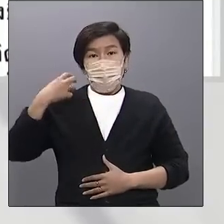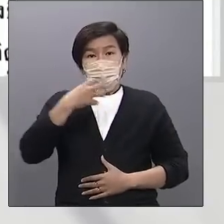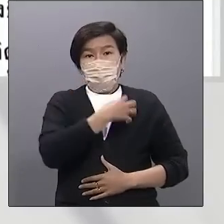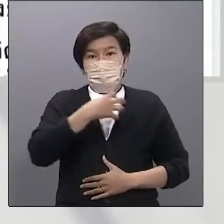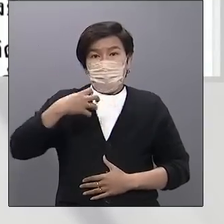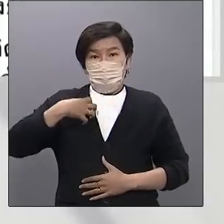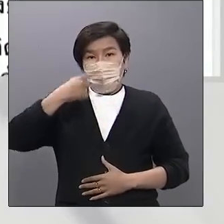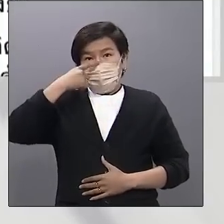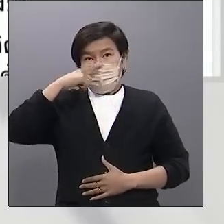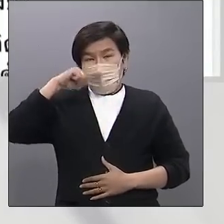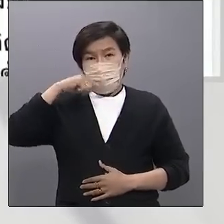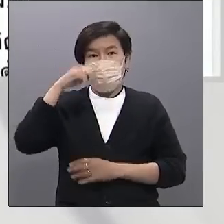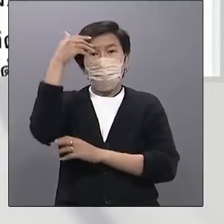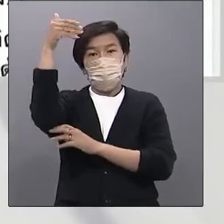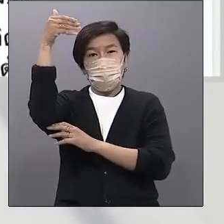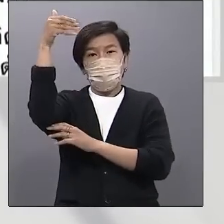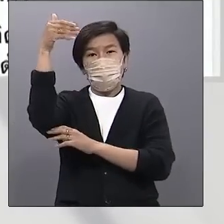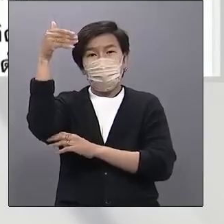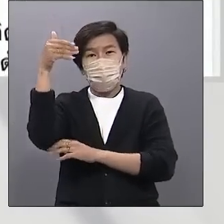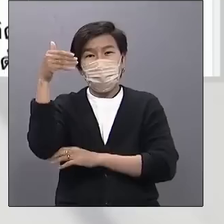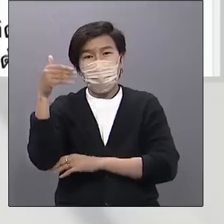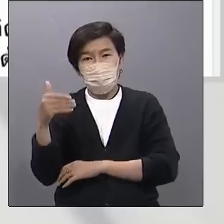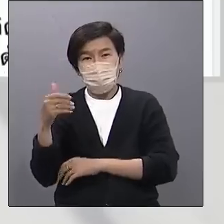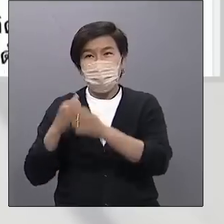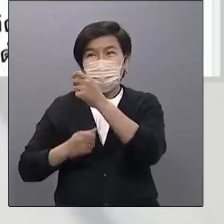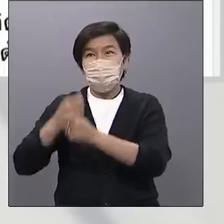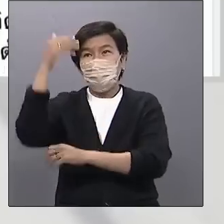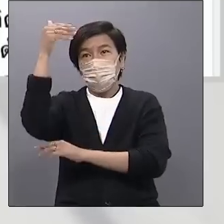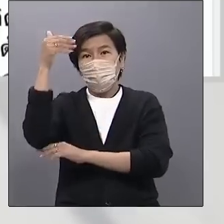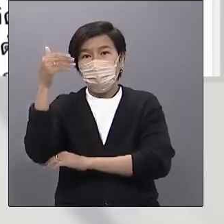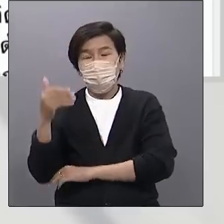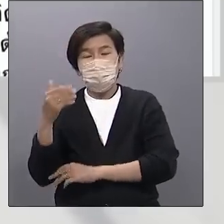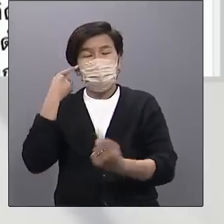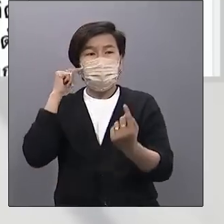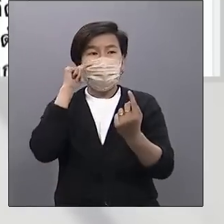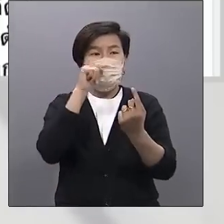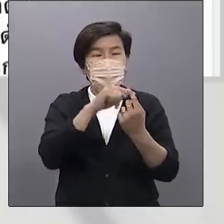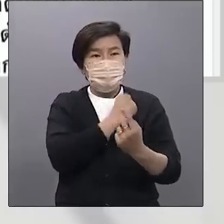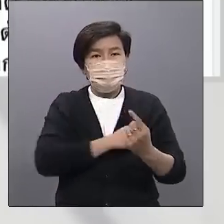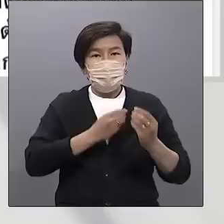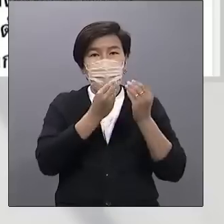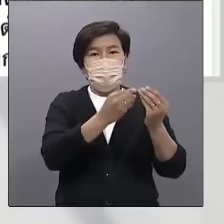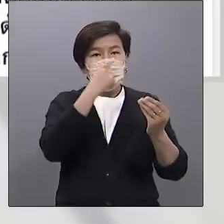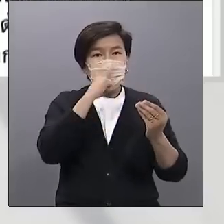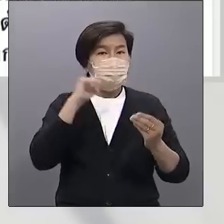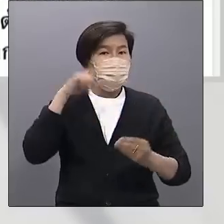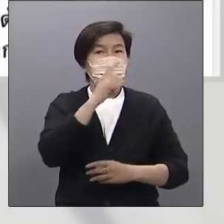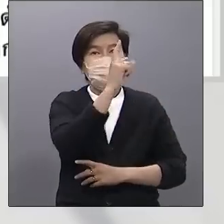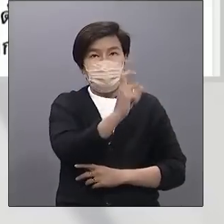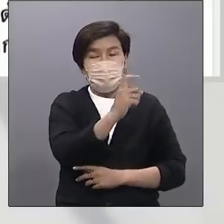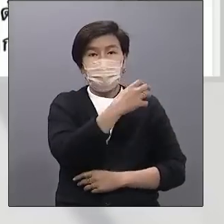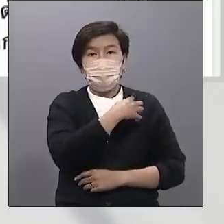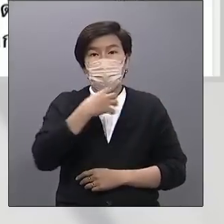ธงชาติไทยลงครึ่งเสานะคะเพื่อร่วมไว้อาลัยต่อผู้เสียชีวิตในเหตุการณ์แล้วก็ประกาศปิดสถานกงสุลชั่วคราว